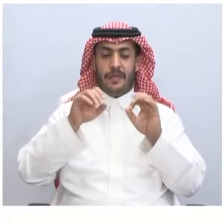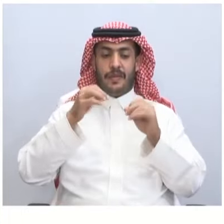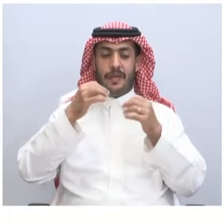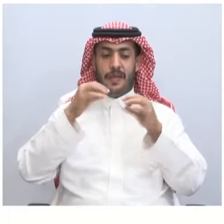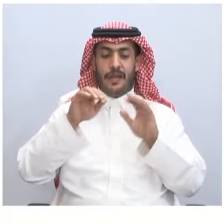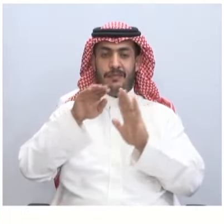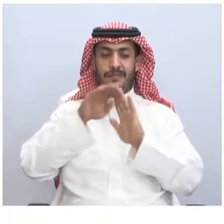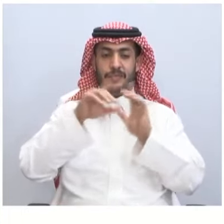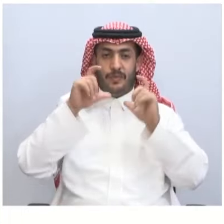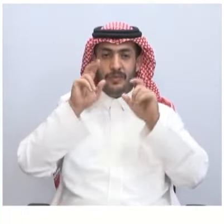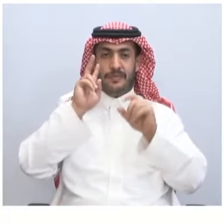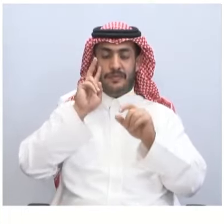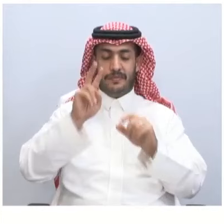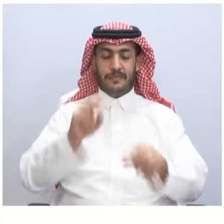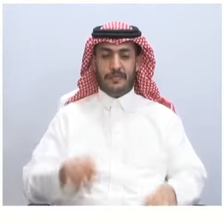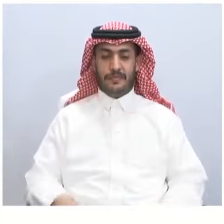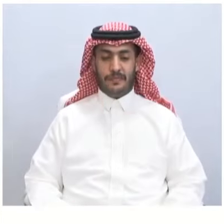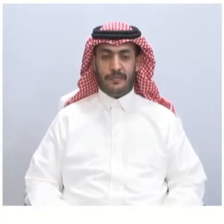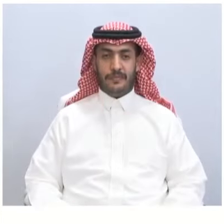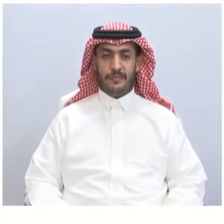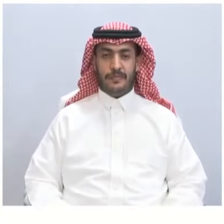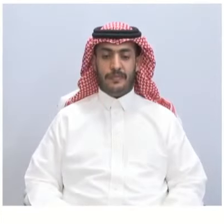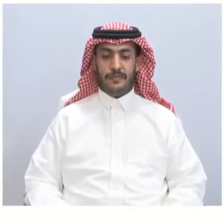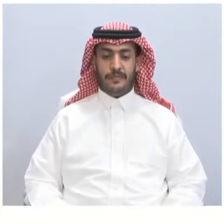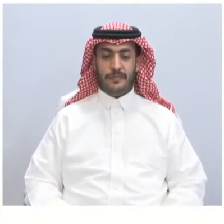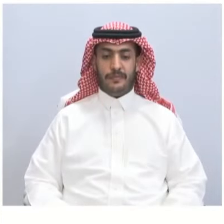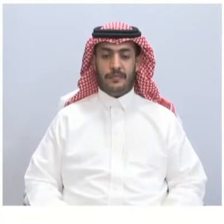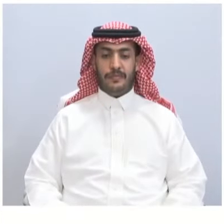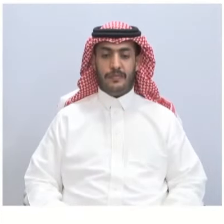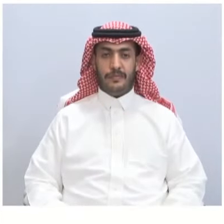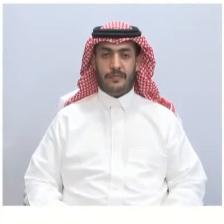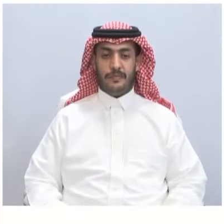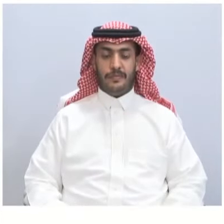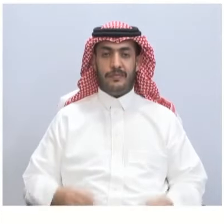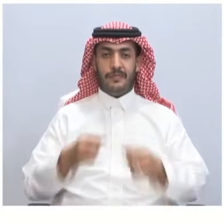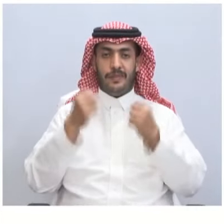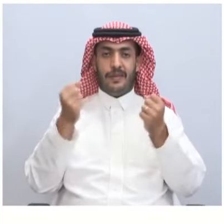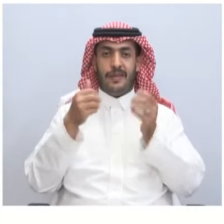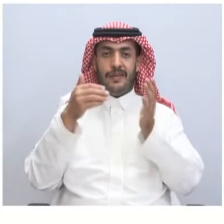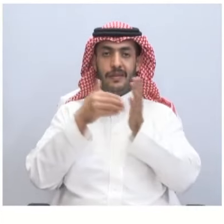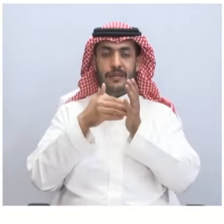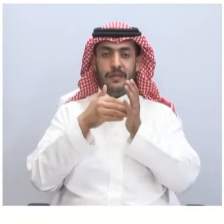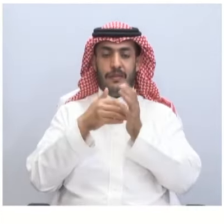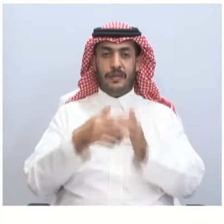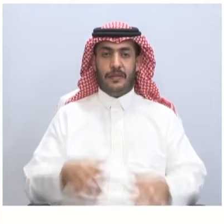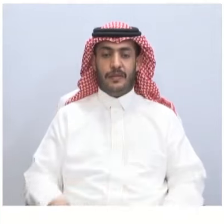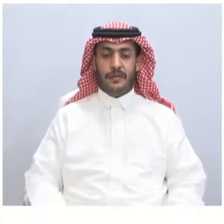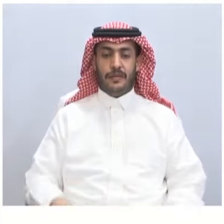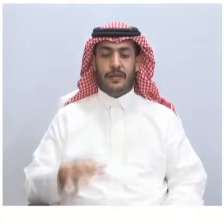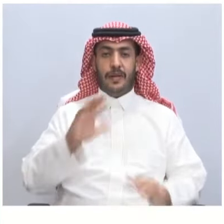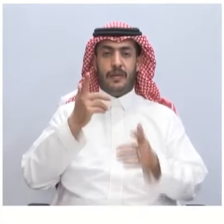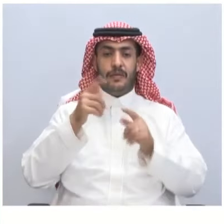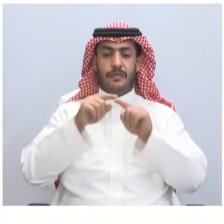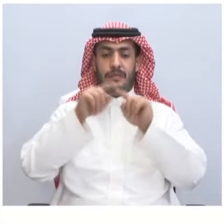دربات في سلطنه عمان تقويم ختامي كم